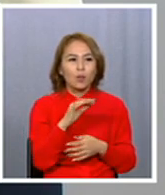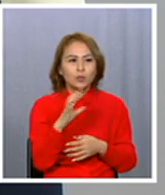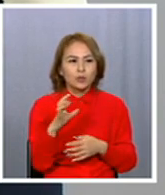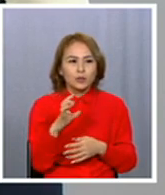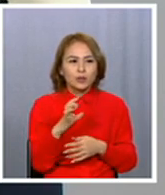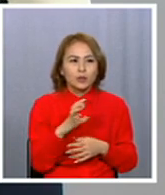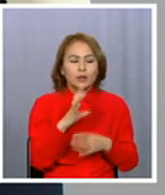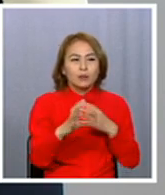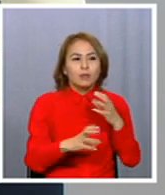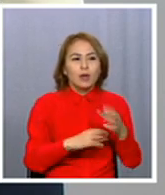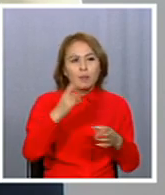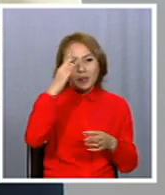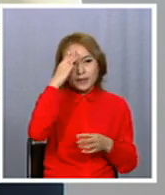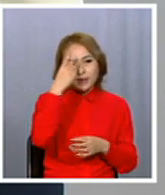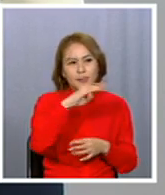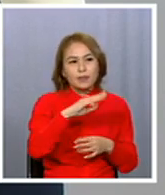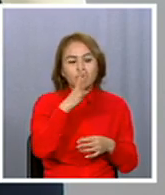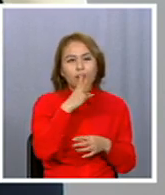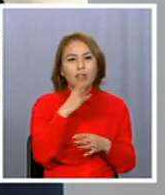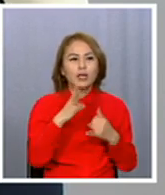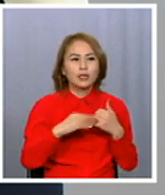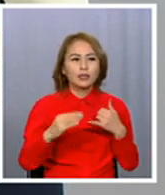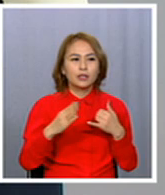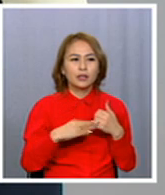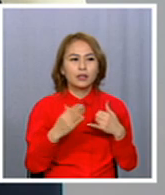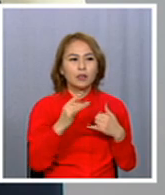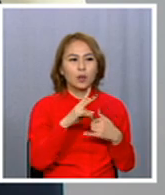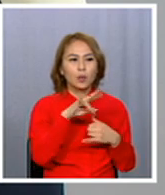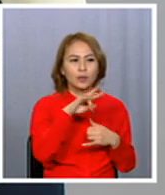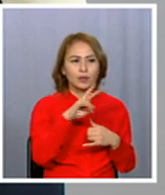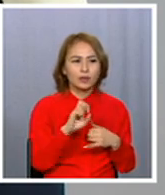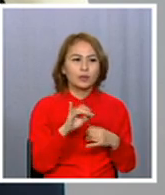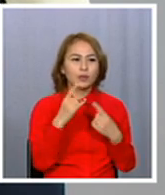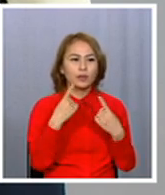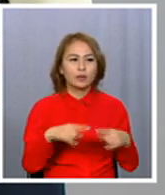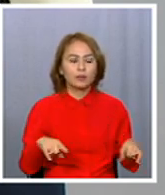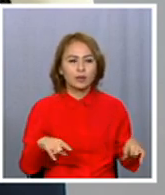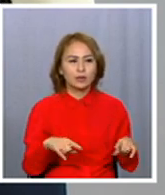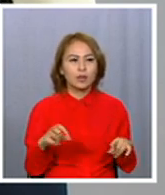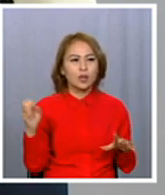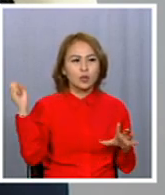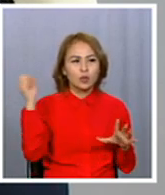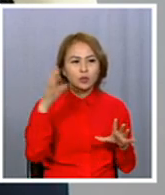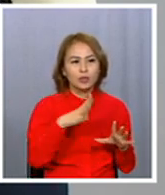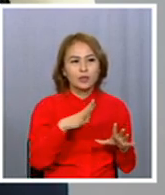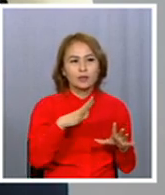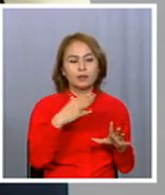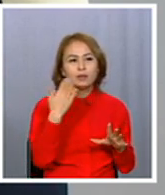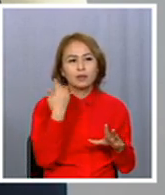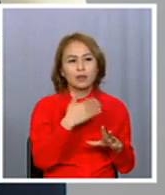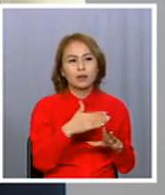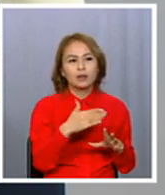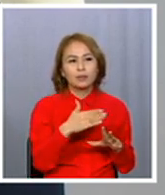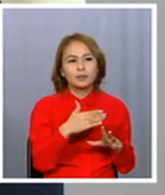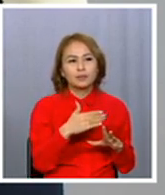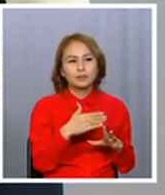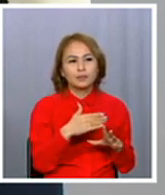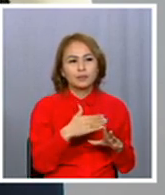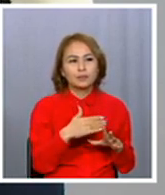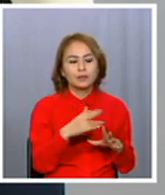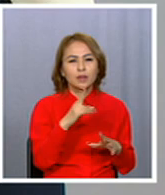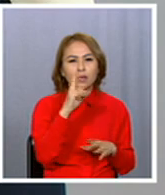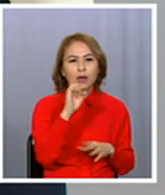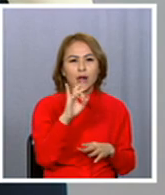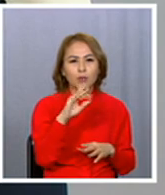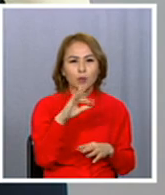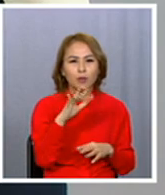– вращающаяся модель земного шара, Луны или других планет Солнечной системы с